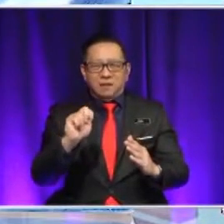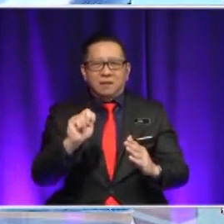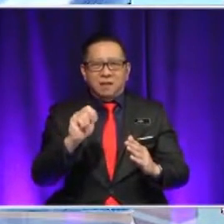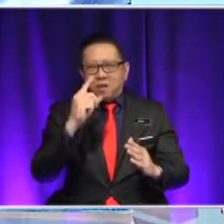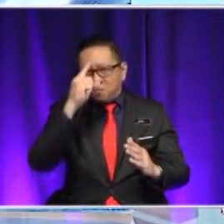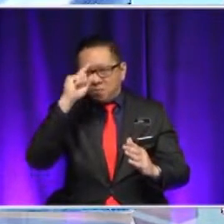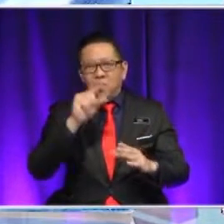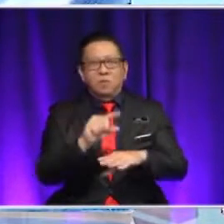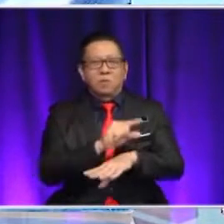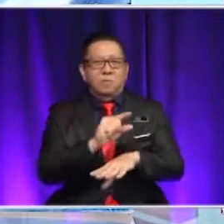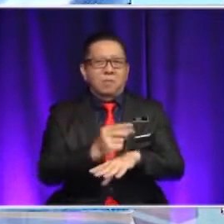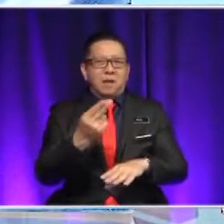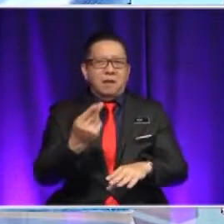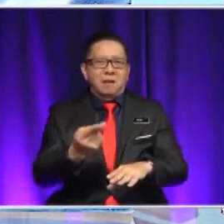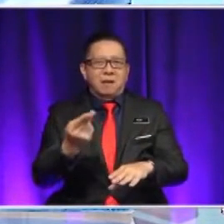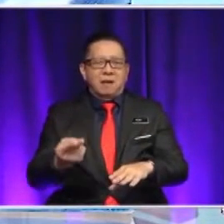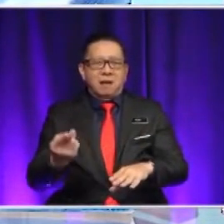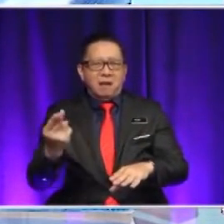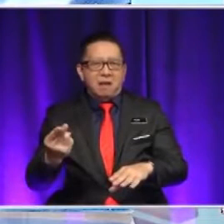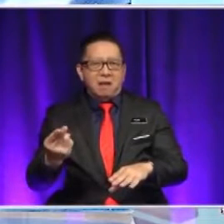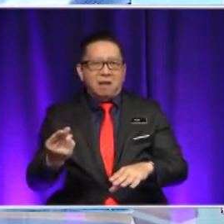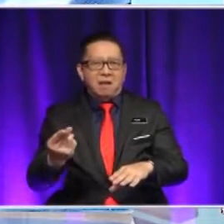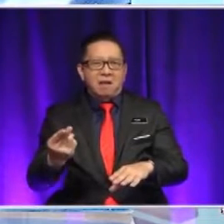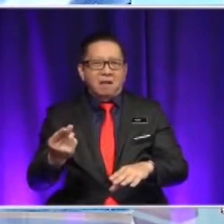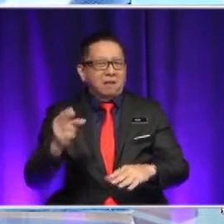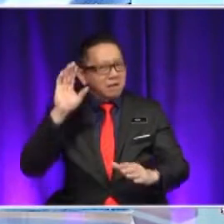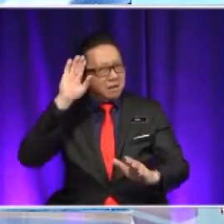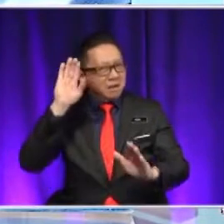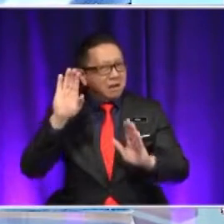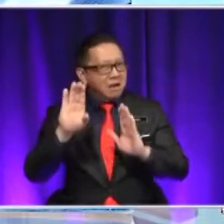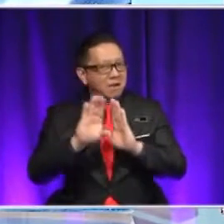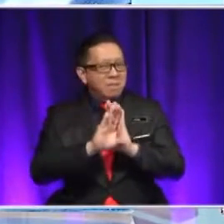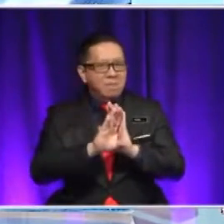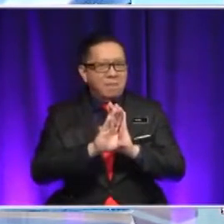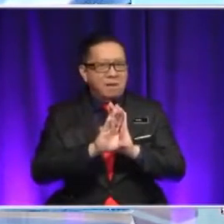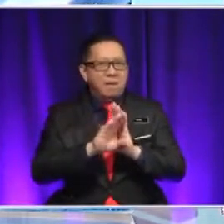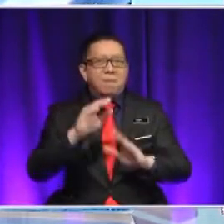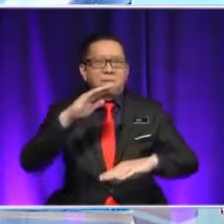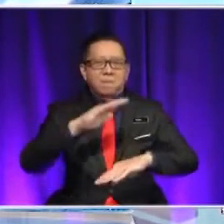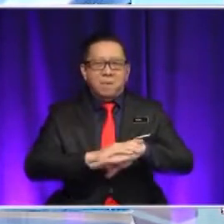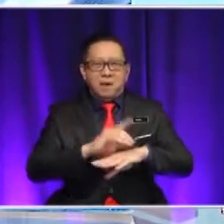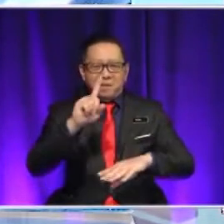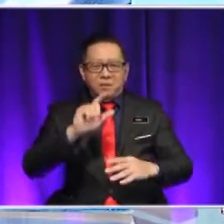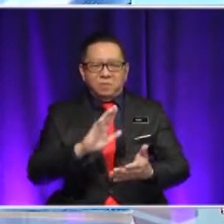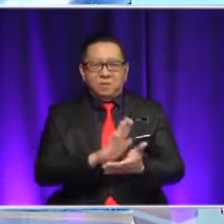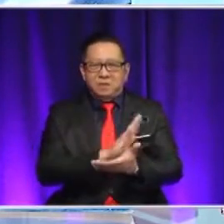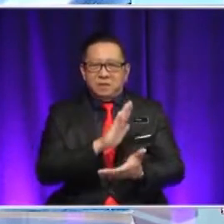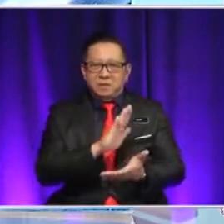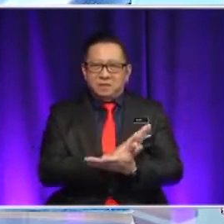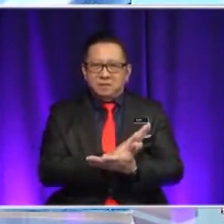Tara ada sesuatu permukaan yaitu kita menggambar menggambar Rosid Ati ini akan kita gunakan